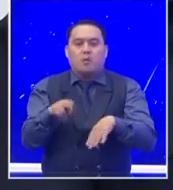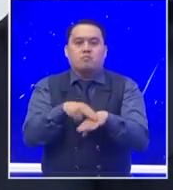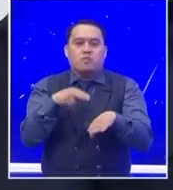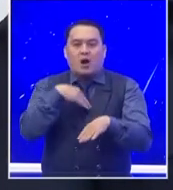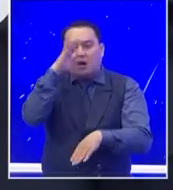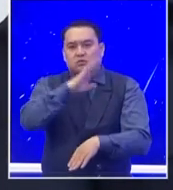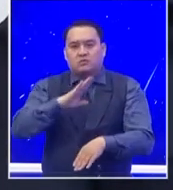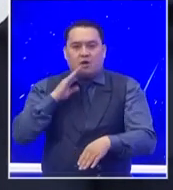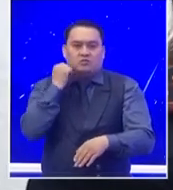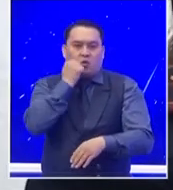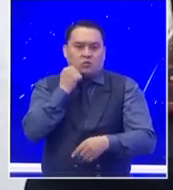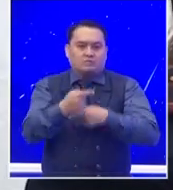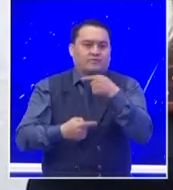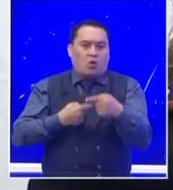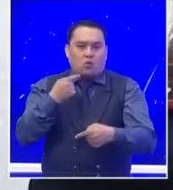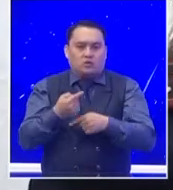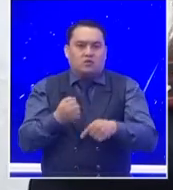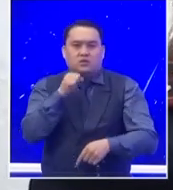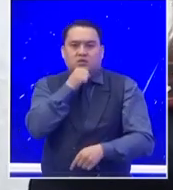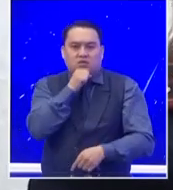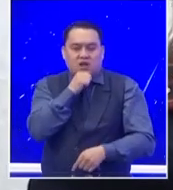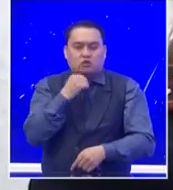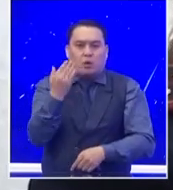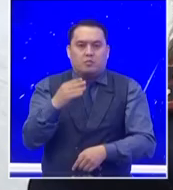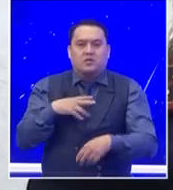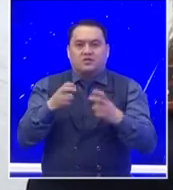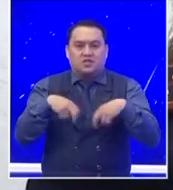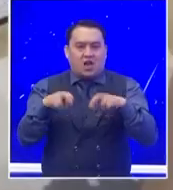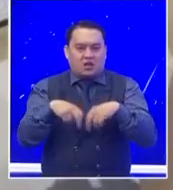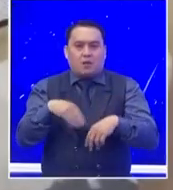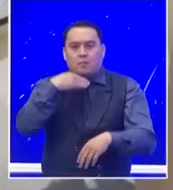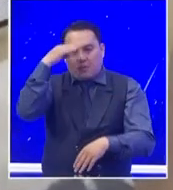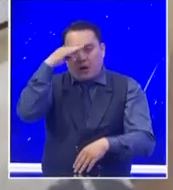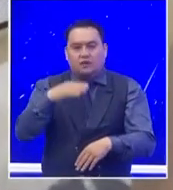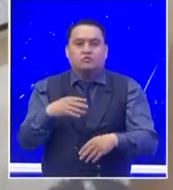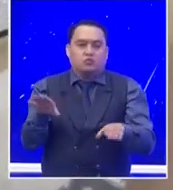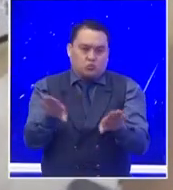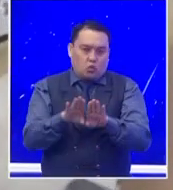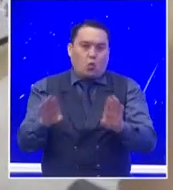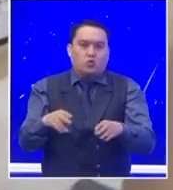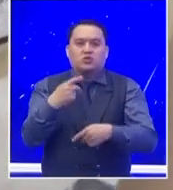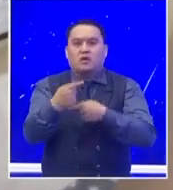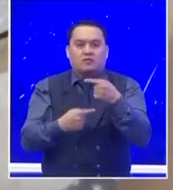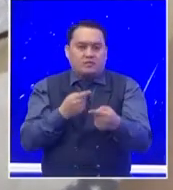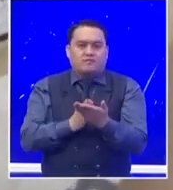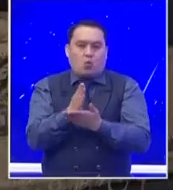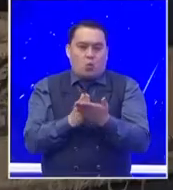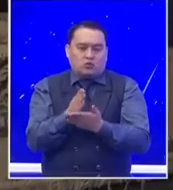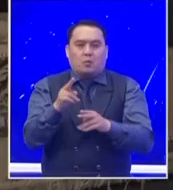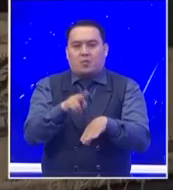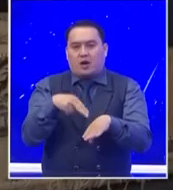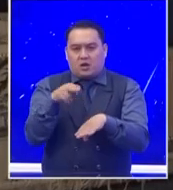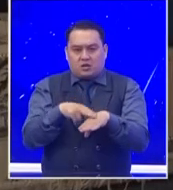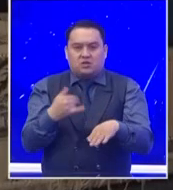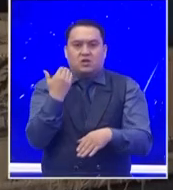она продолжает семейную династию. Дед по материнской линии был следователем. Отец Самет Нургалиев четверть века прослужил в органах